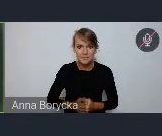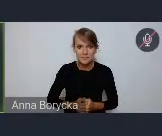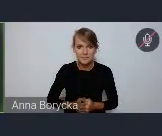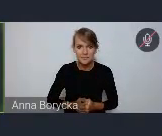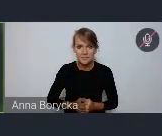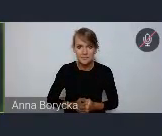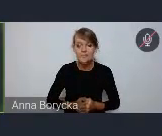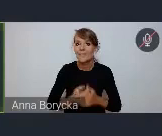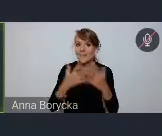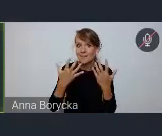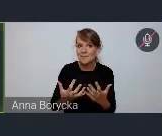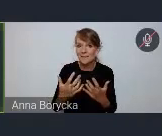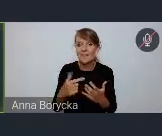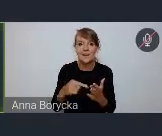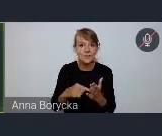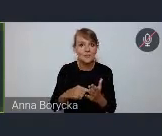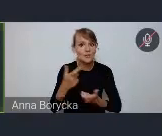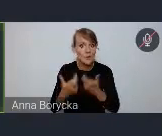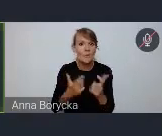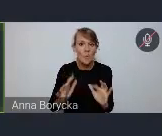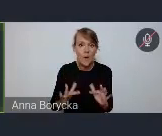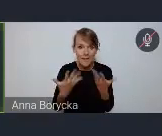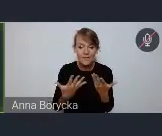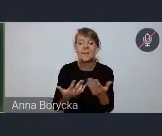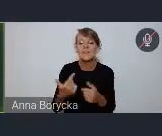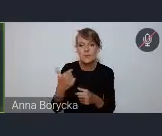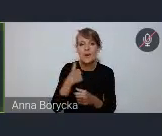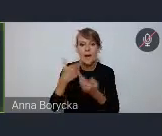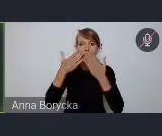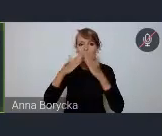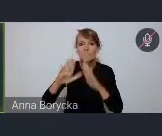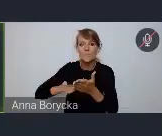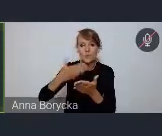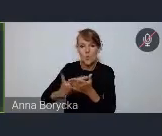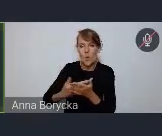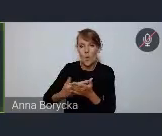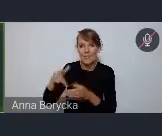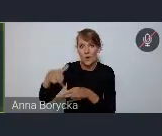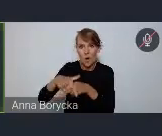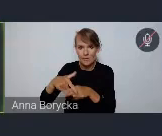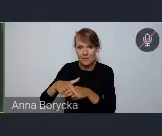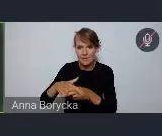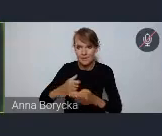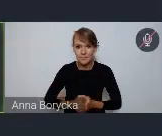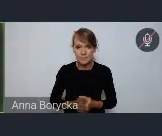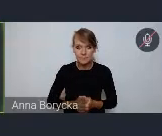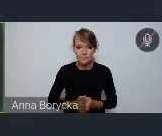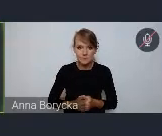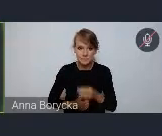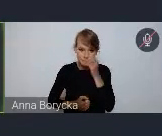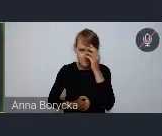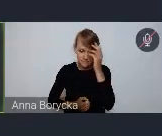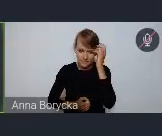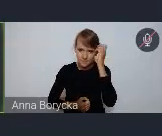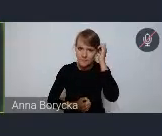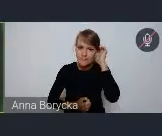właśnie ułatwić, chciałabym Państwu pokazać na przykładzie właśnie Konina, jak mamy to opisane w